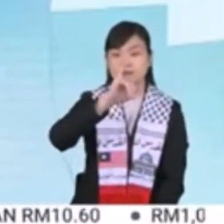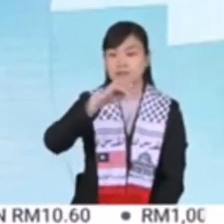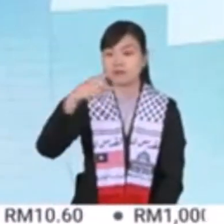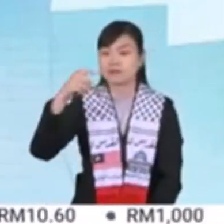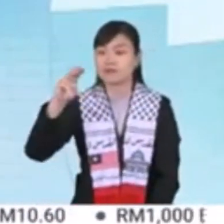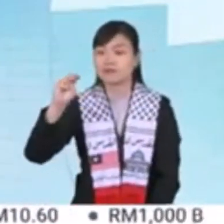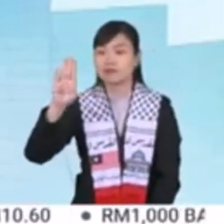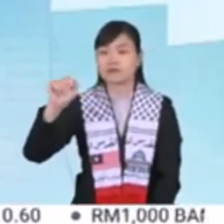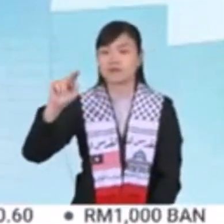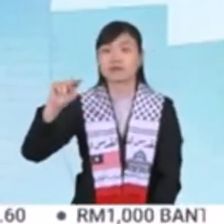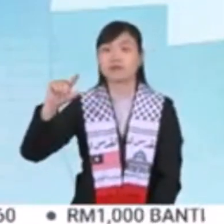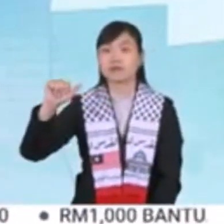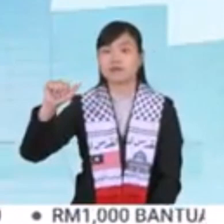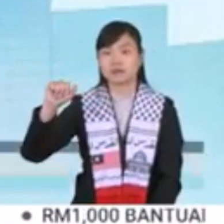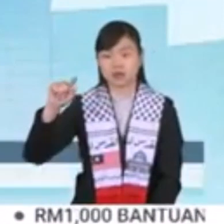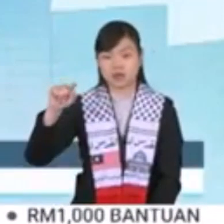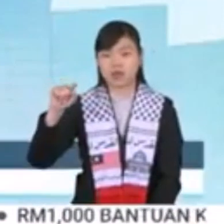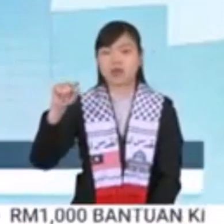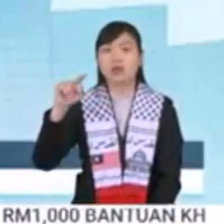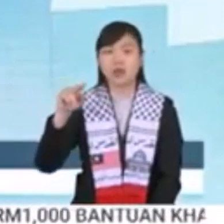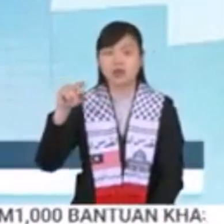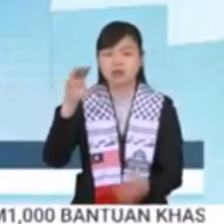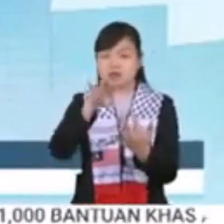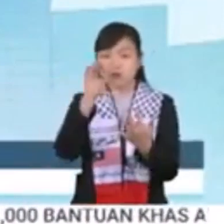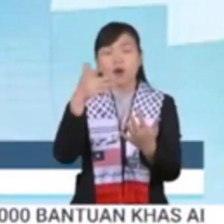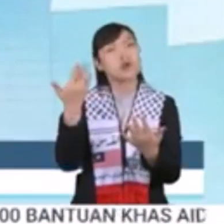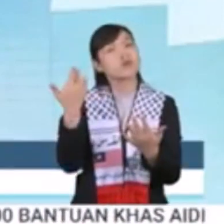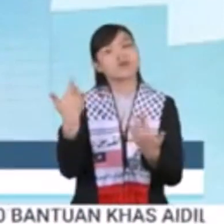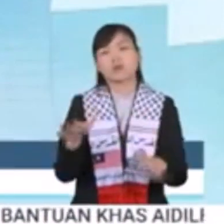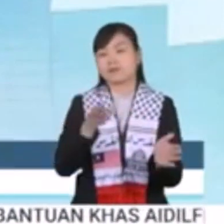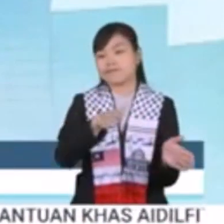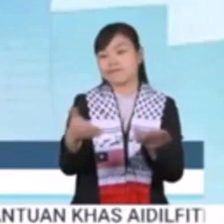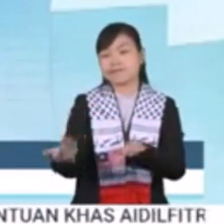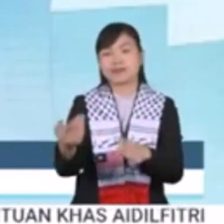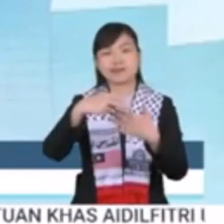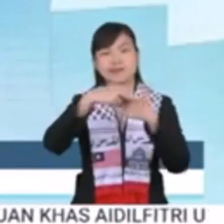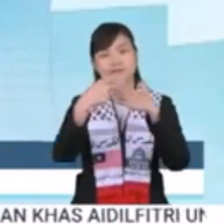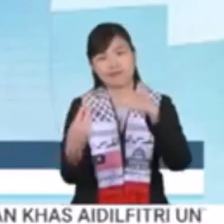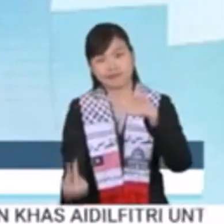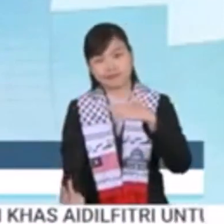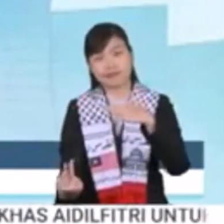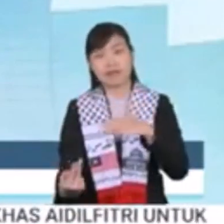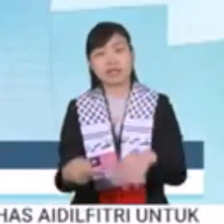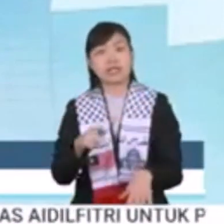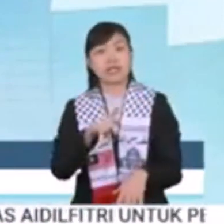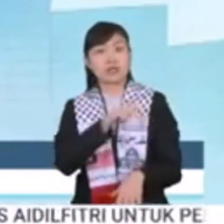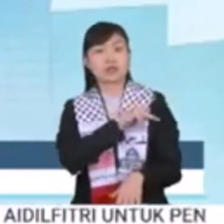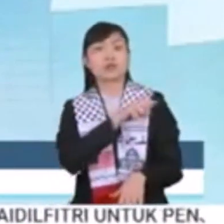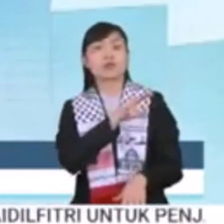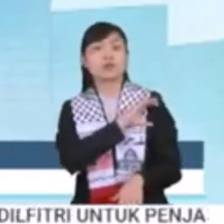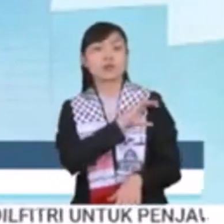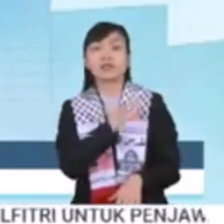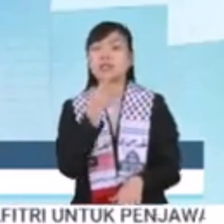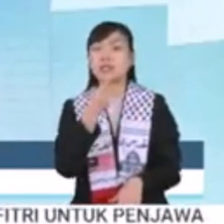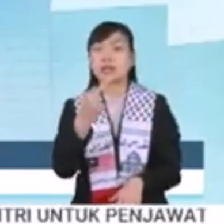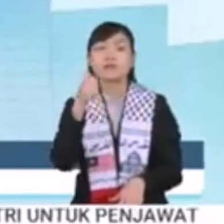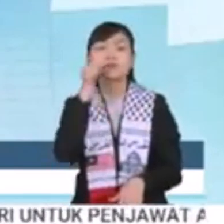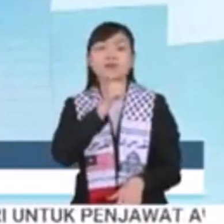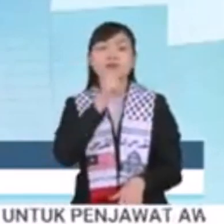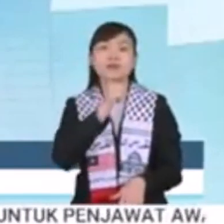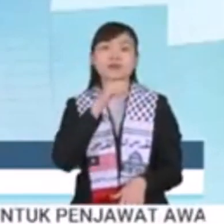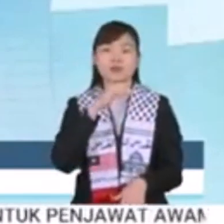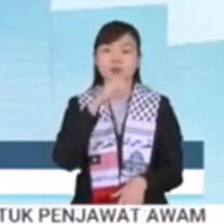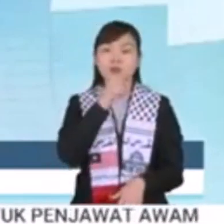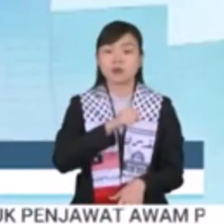seri Kembangan ditemui lemas tengah hari tadi ketua polis daerah Serdang acp aaan balaga berkata mayat wanita berusia